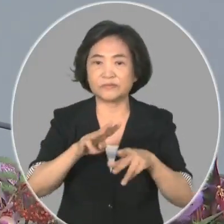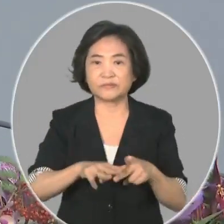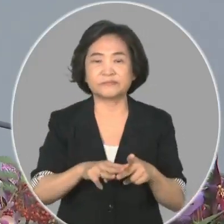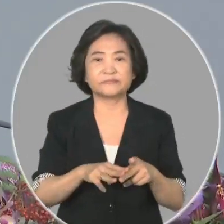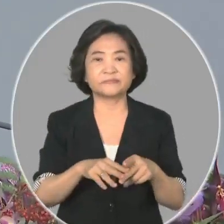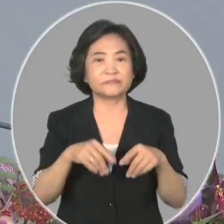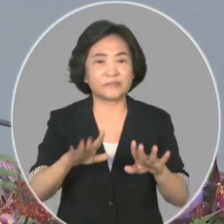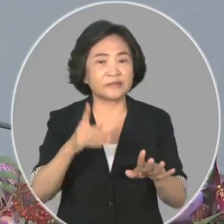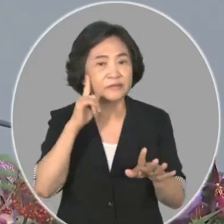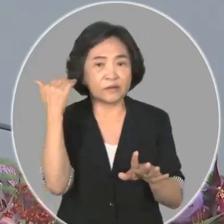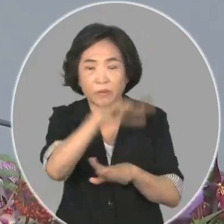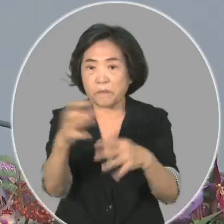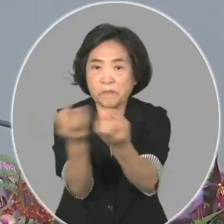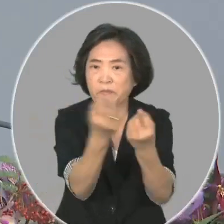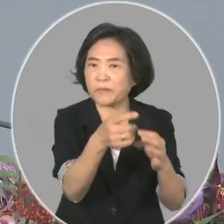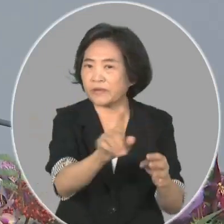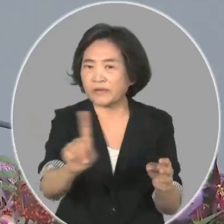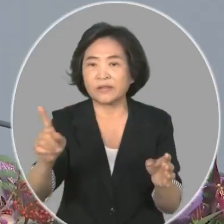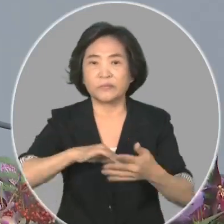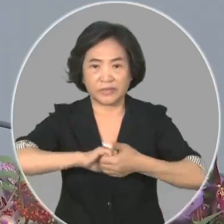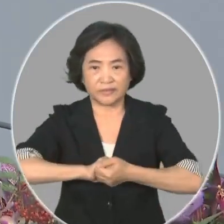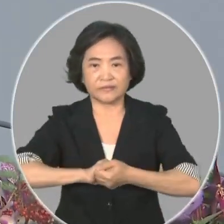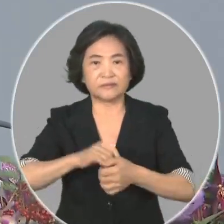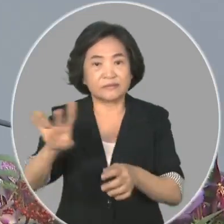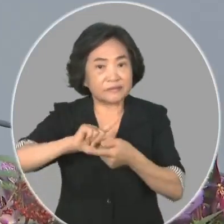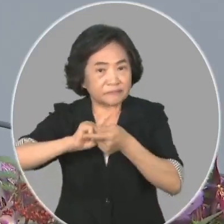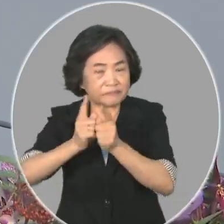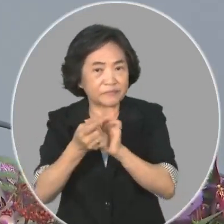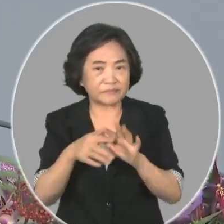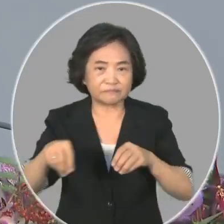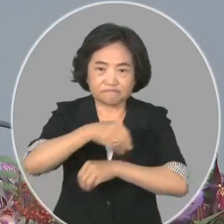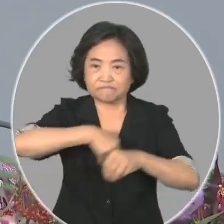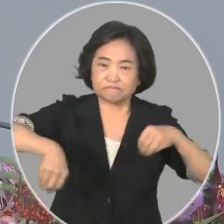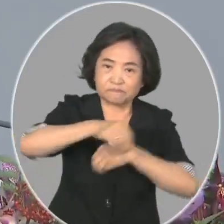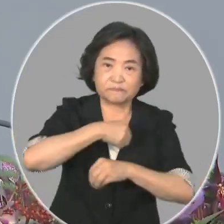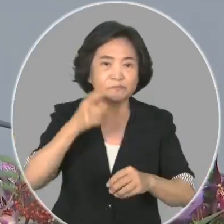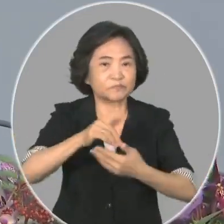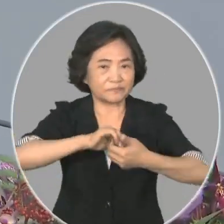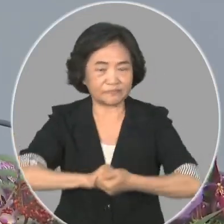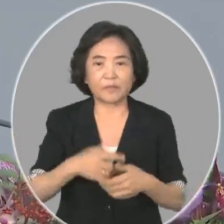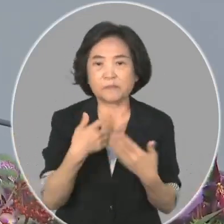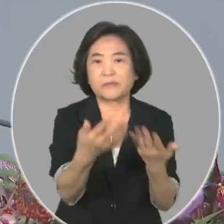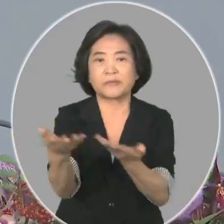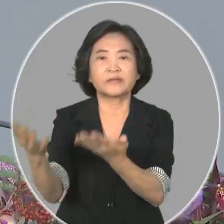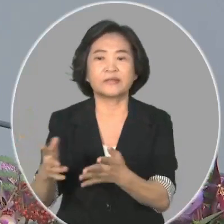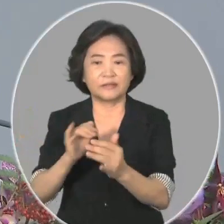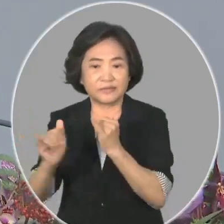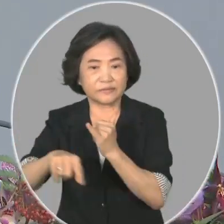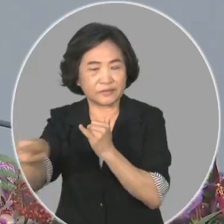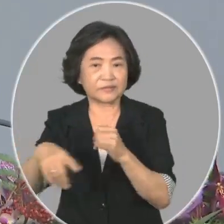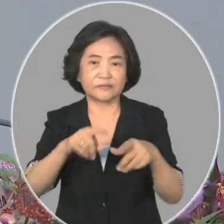何紧急状况下仍然可以透过有效的调度稳定供应，让社会和产